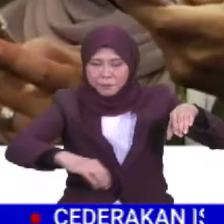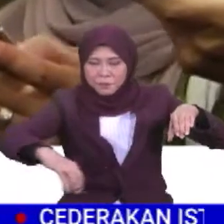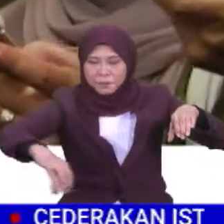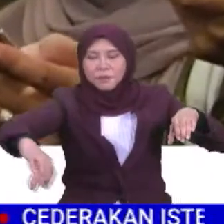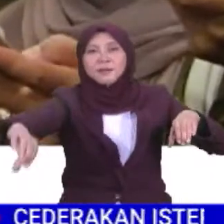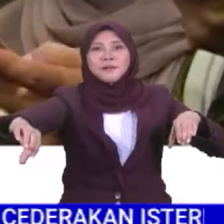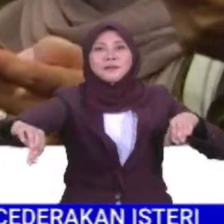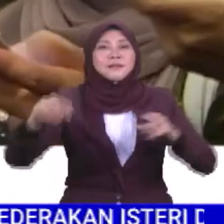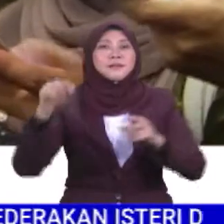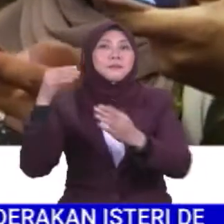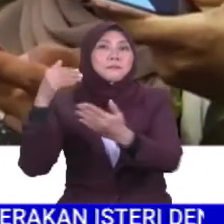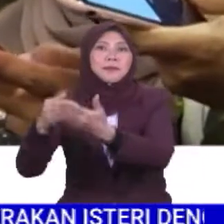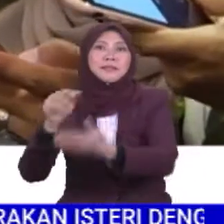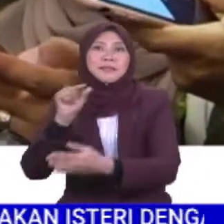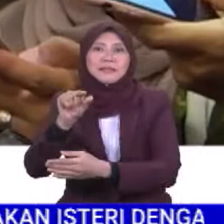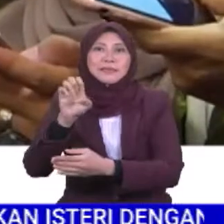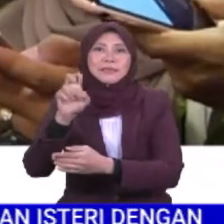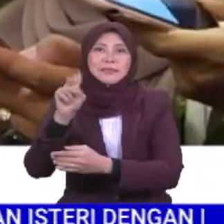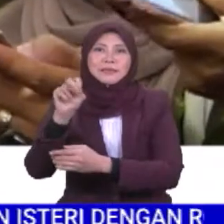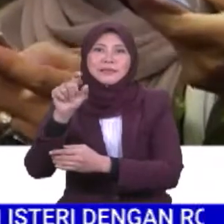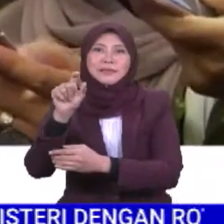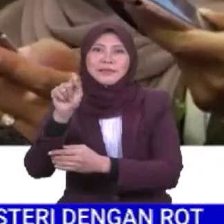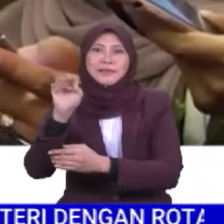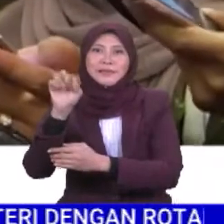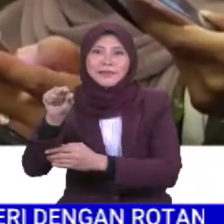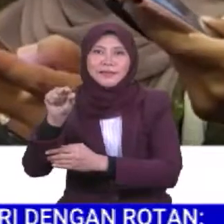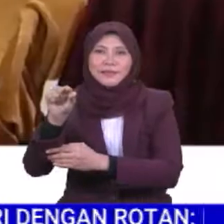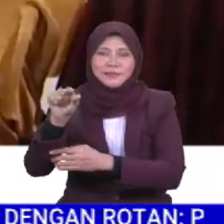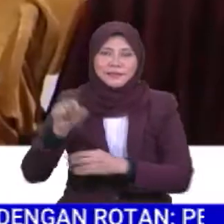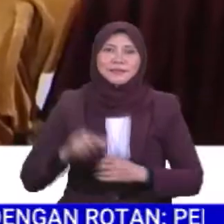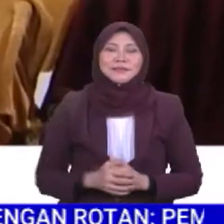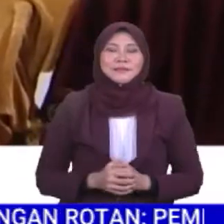krowong Genting itu nanti kita Panggil genting